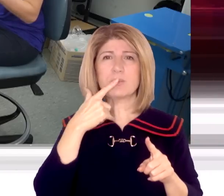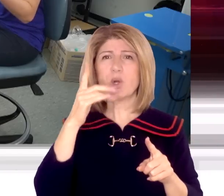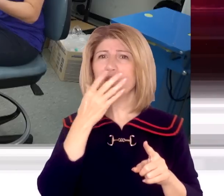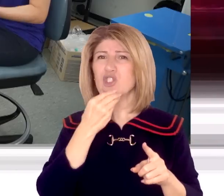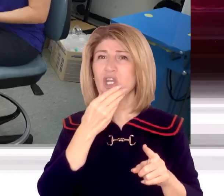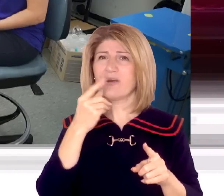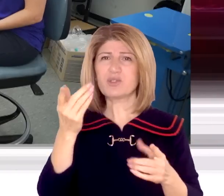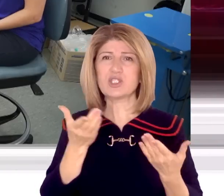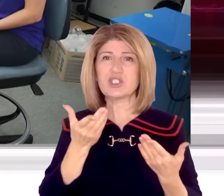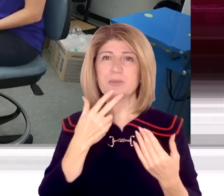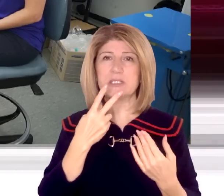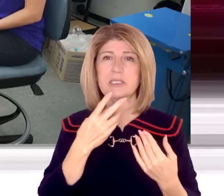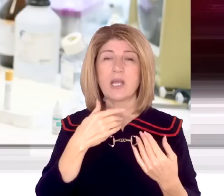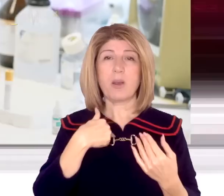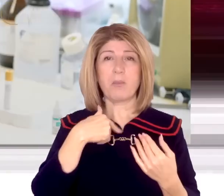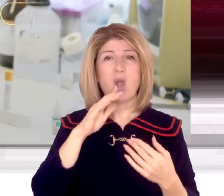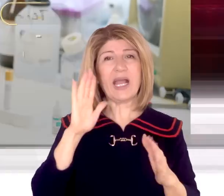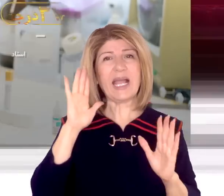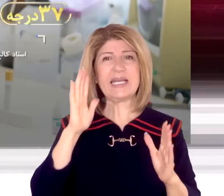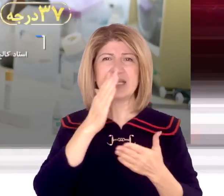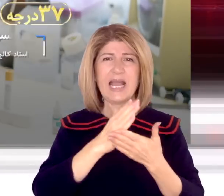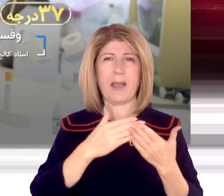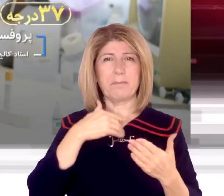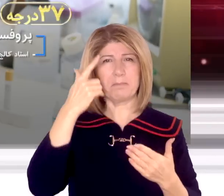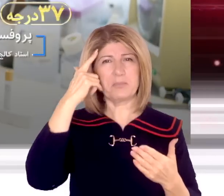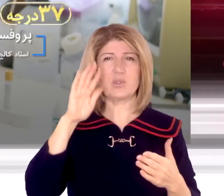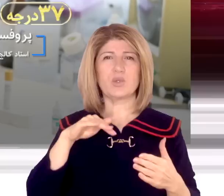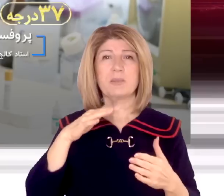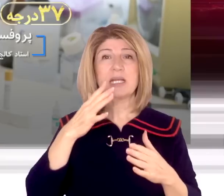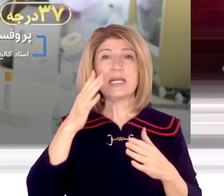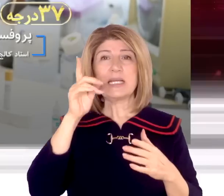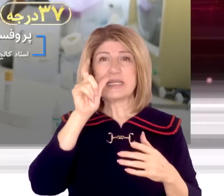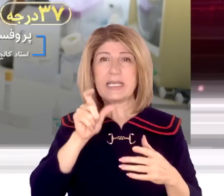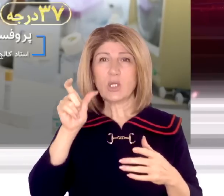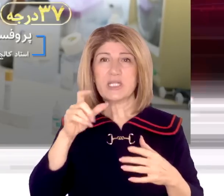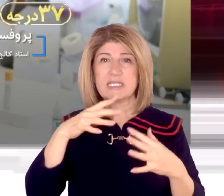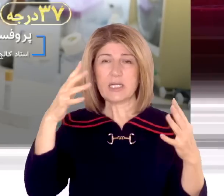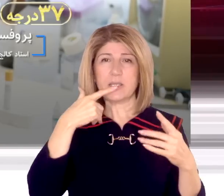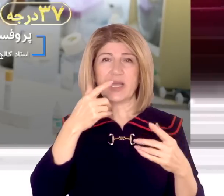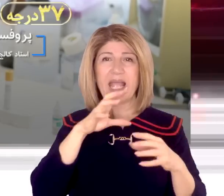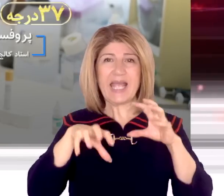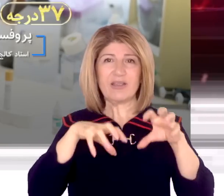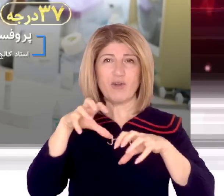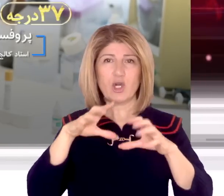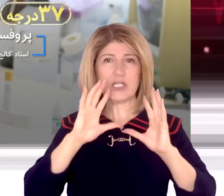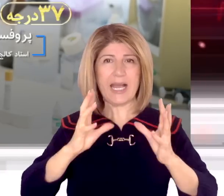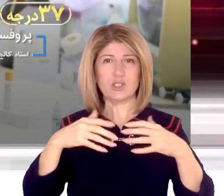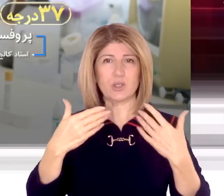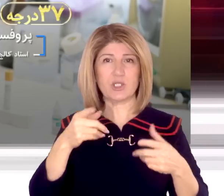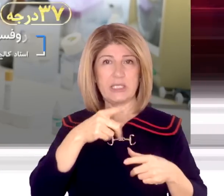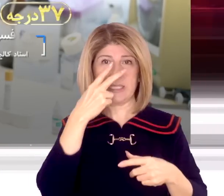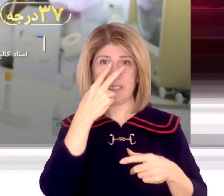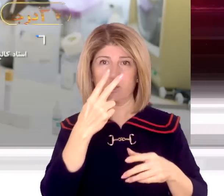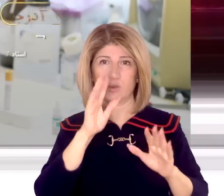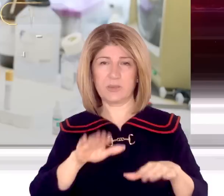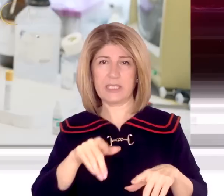الکترونیکی رو نوجوان‌ها چی می‌دونیم؟ ما خیلی کم در این مورد می‌دونیم. تعداد زیادی تحقیق روی حیوانات انجام شده که